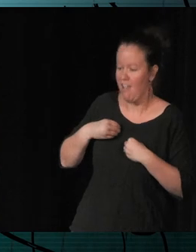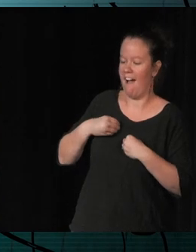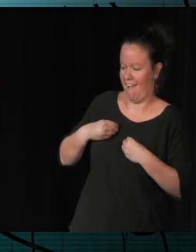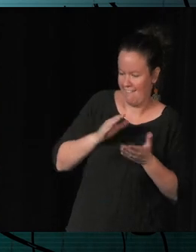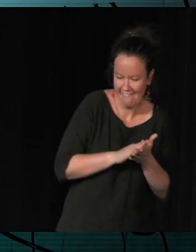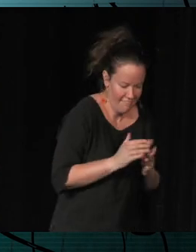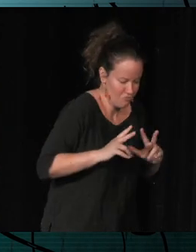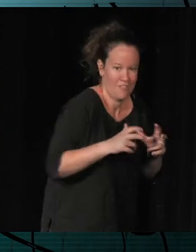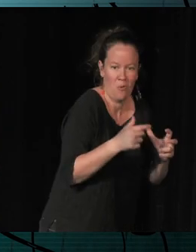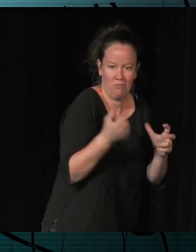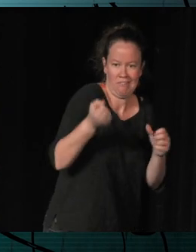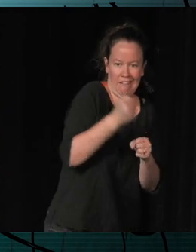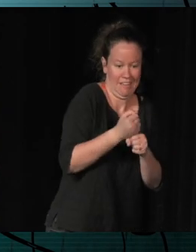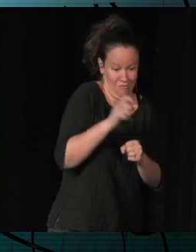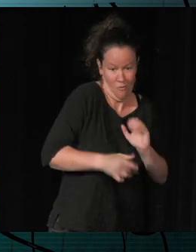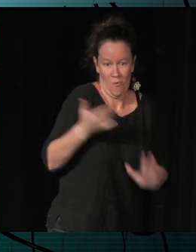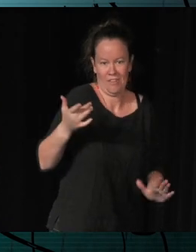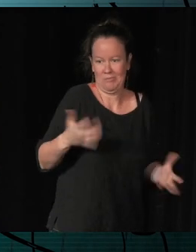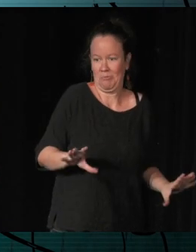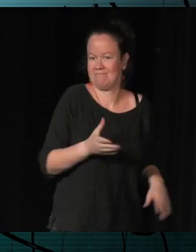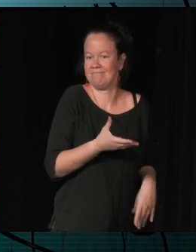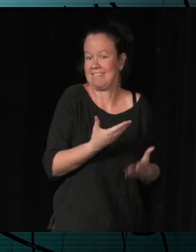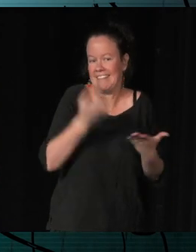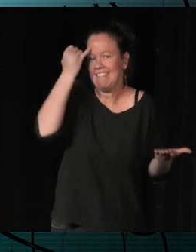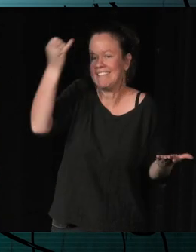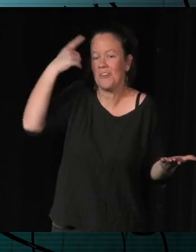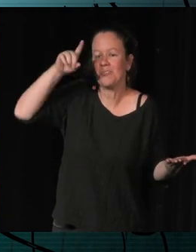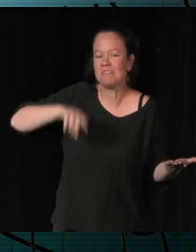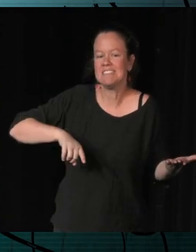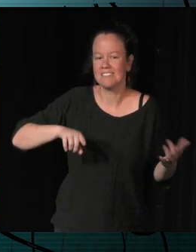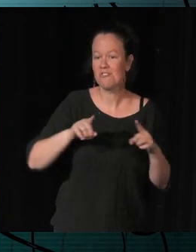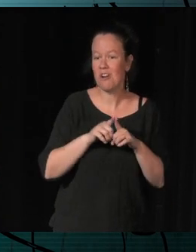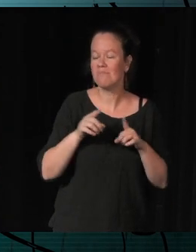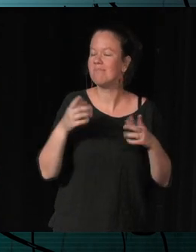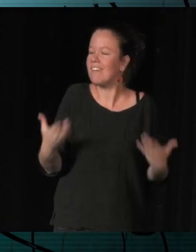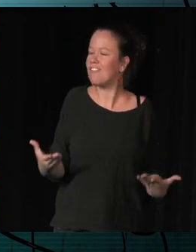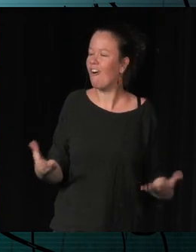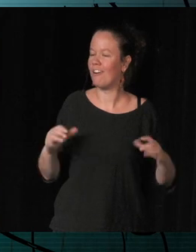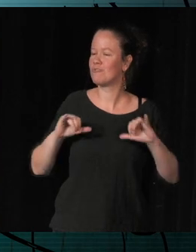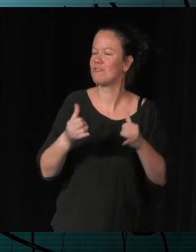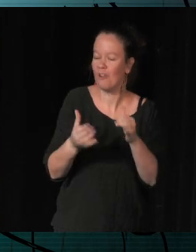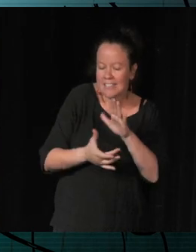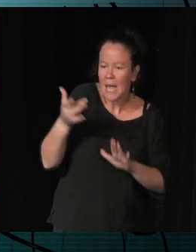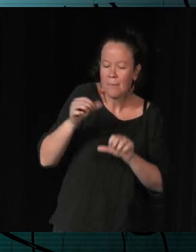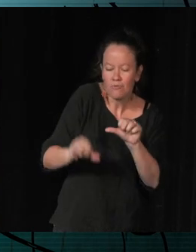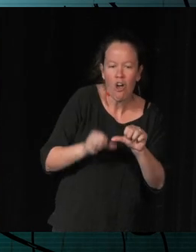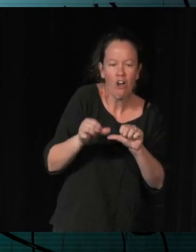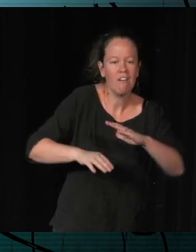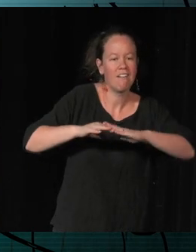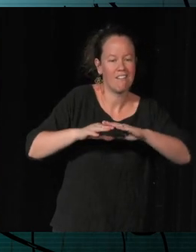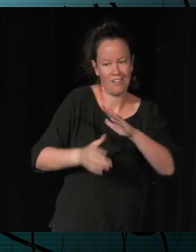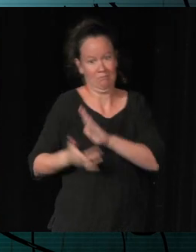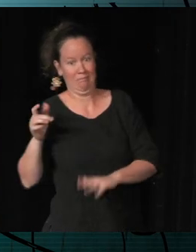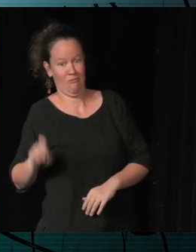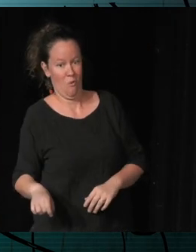ajouté dessus parce que ça suffisait pas mais c'était le principe du jeu c'était une sorte d'escape game un peu avant l'heure où il fallait juste sortir du jeu et l'autre